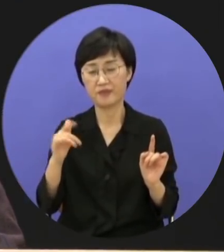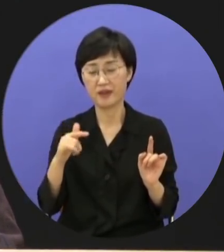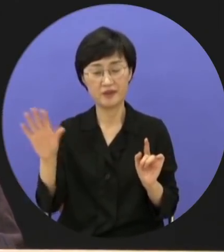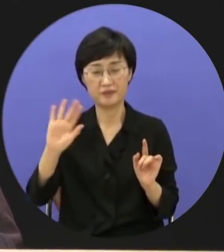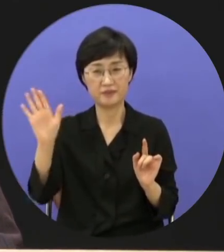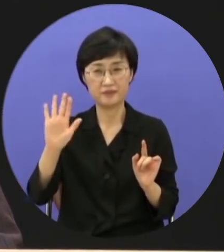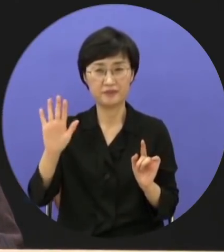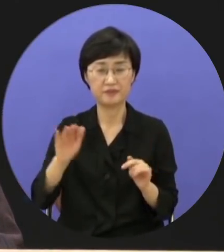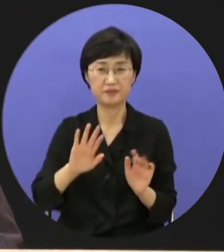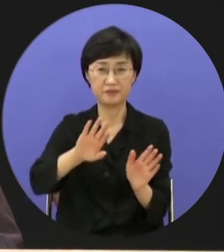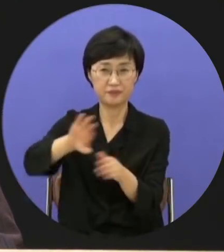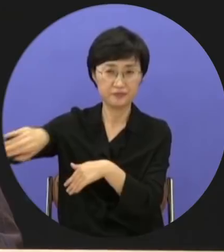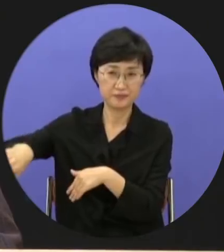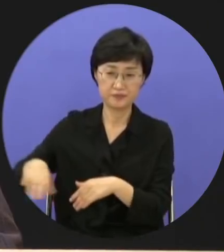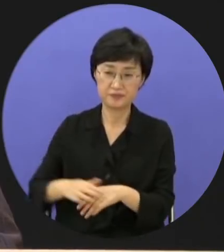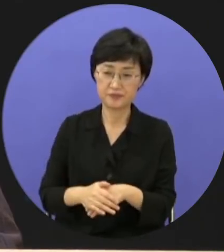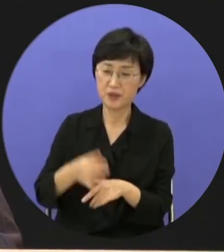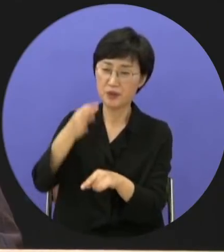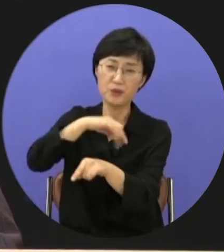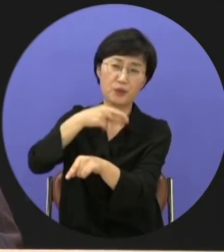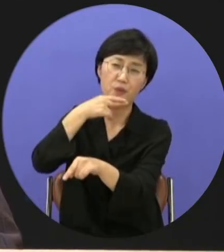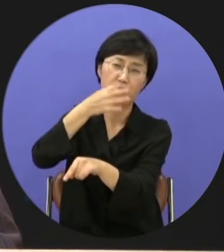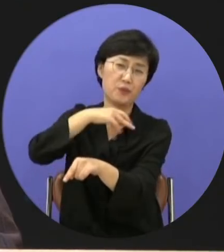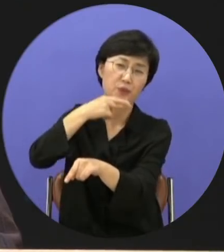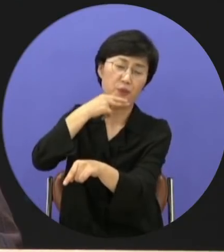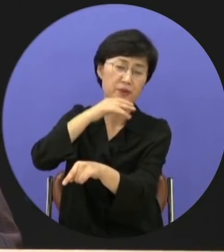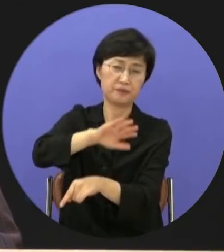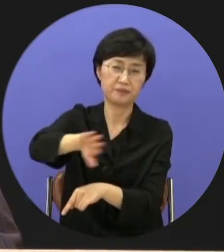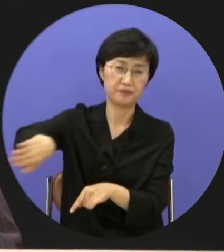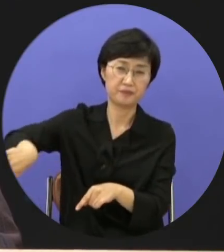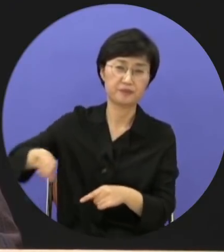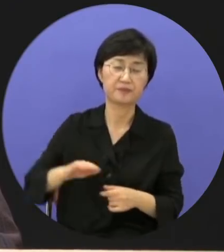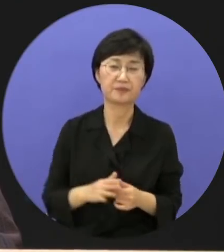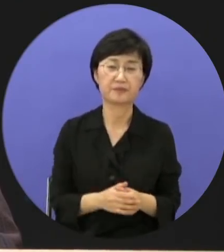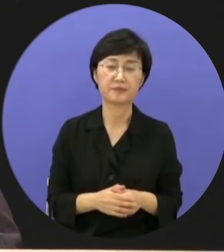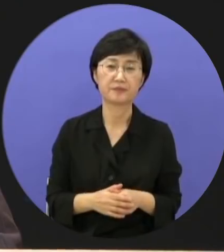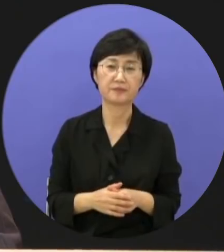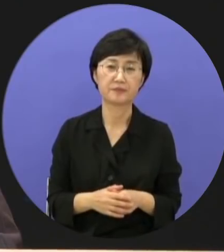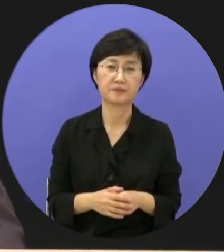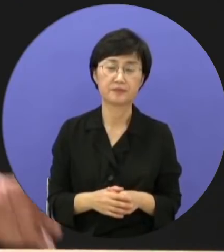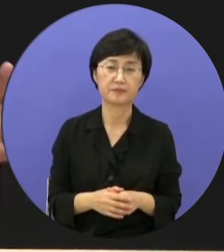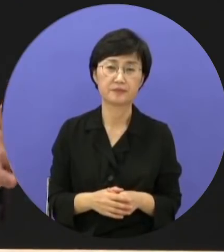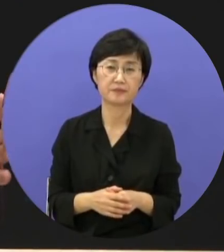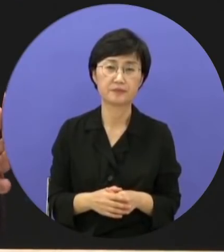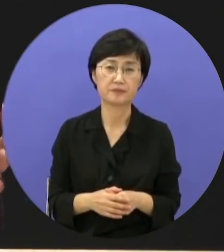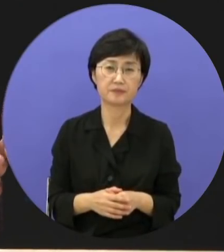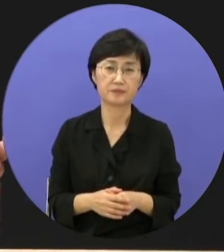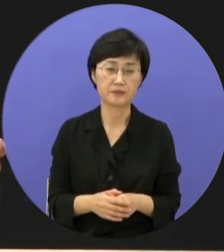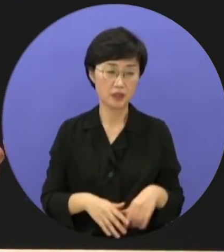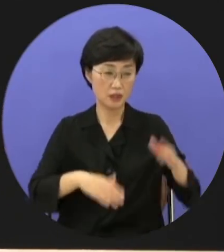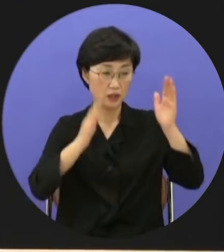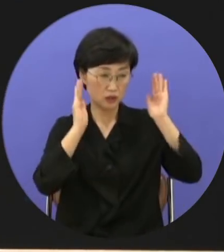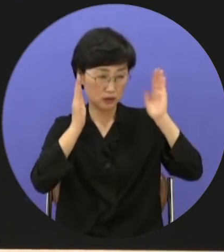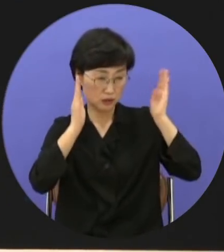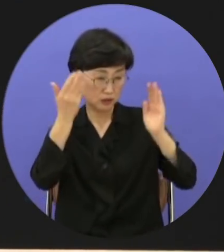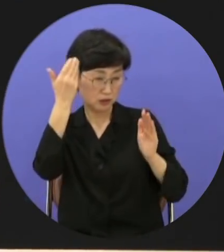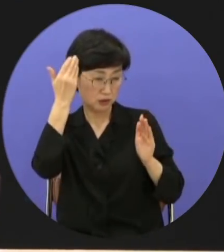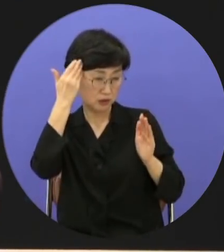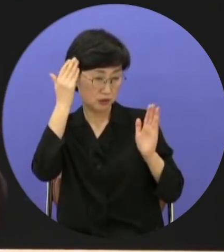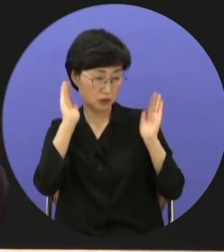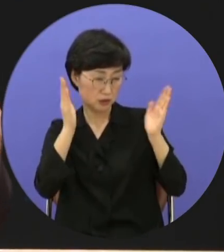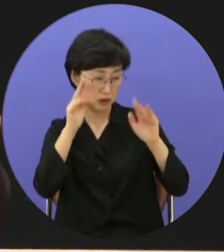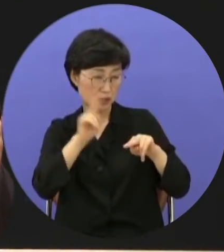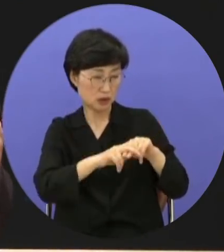thought to themselves that they had self-made success. If the angels appeared before them, nothing would have worked. 공부 많이 해서 자리 차지하는